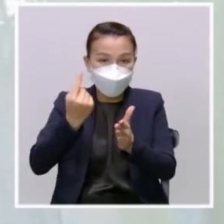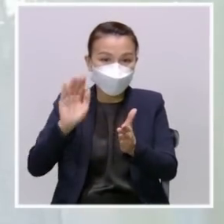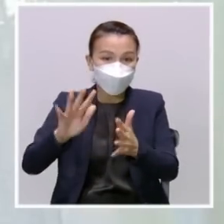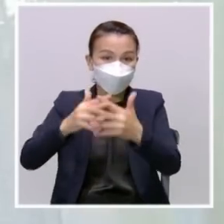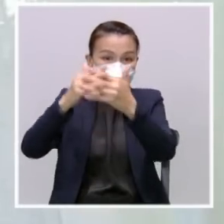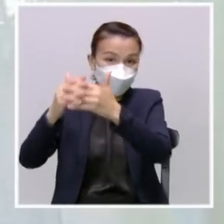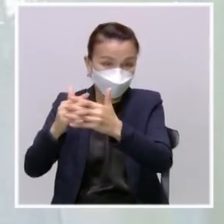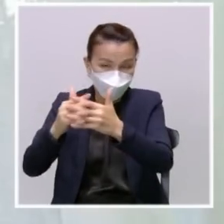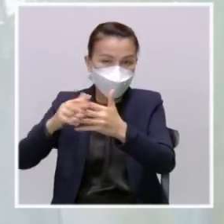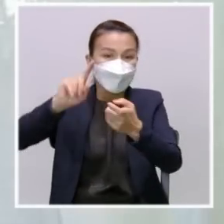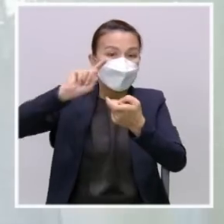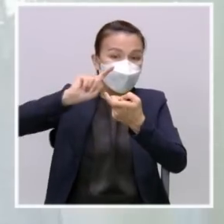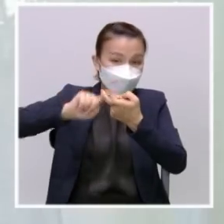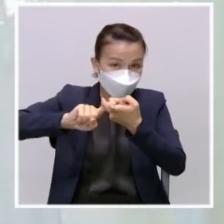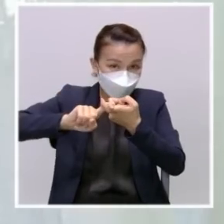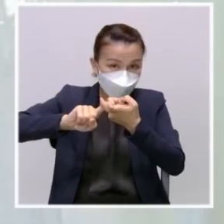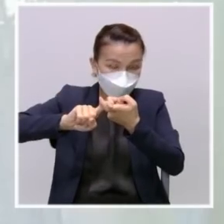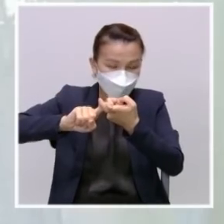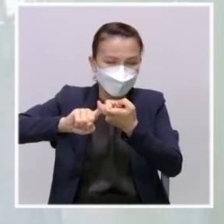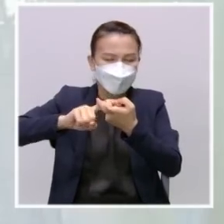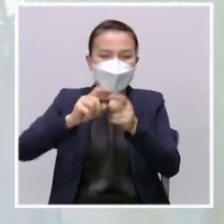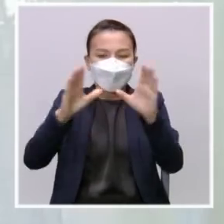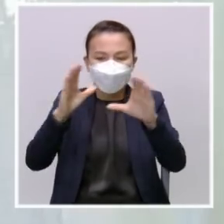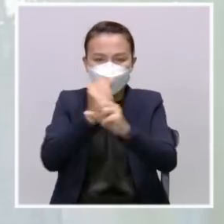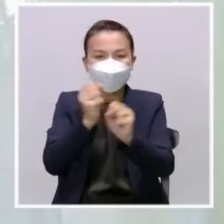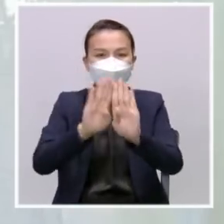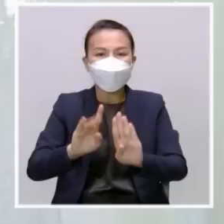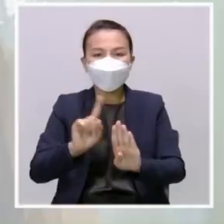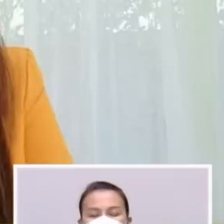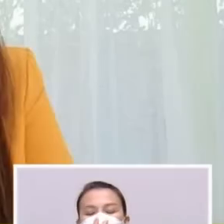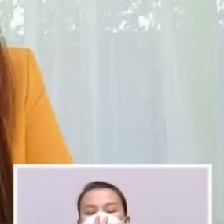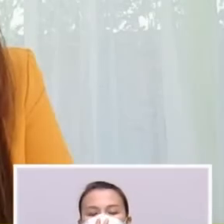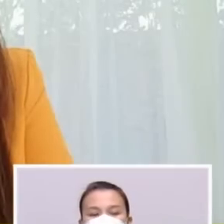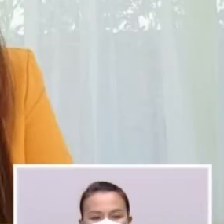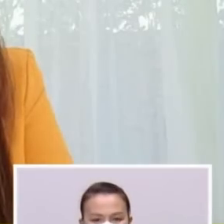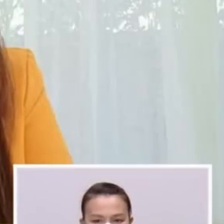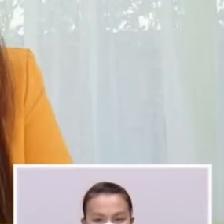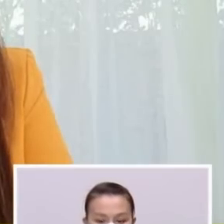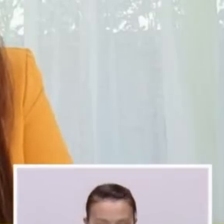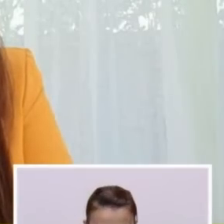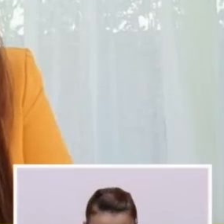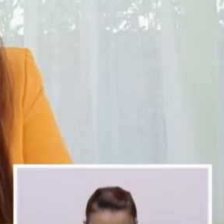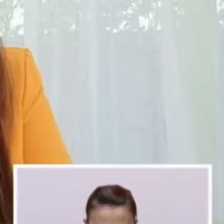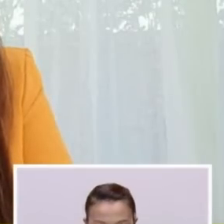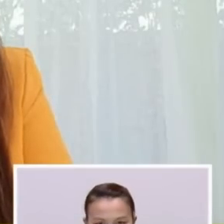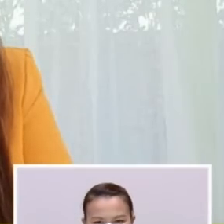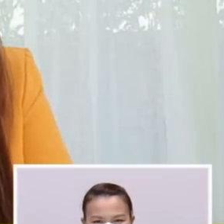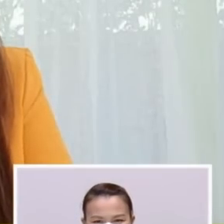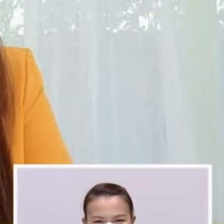ฐกับรัสเซียนั้นจะมีผลเป็นไปในทิศทางใดค่ะต้องจับตาดูกันให้ดีค่ะ วันนี้ขอบคุณคุณสุภาพรม